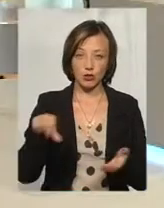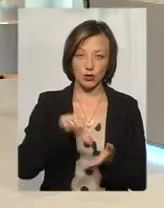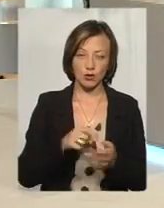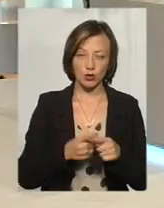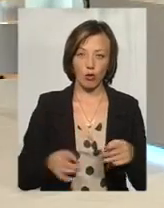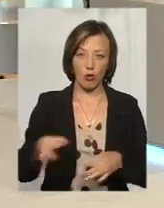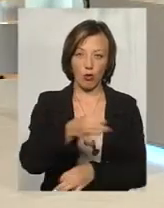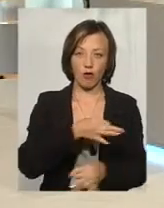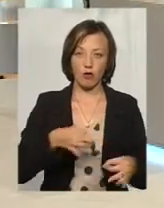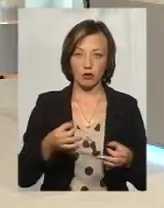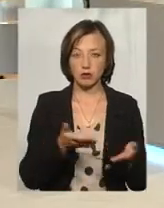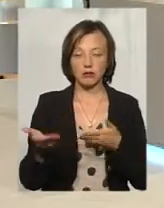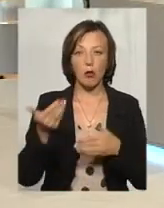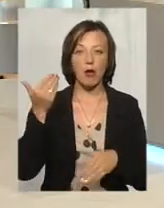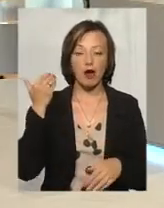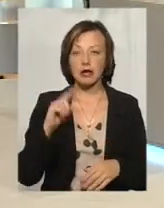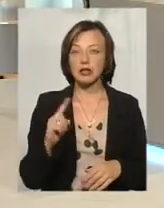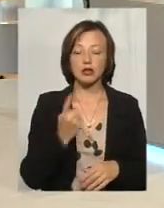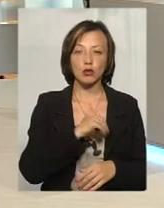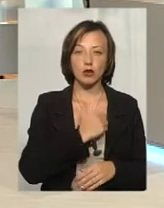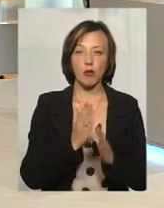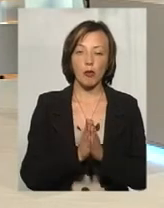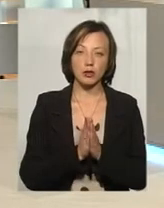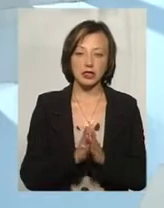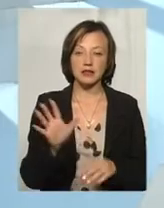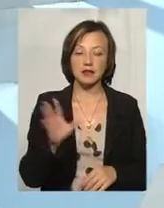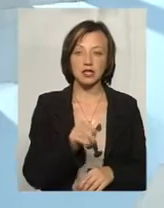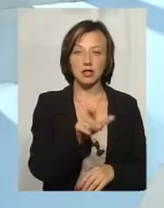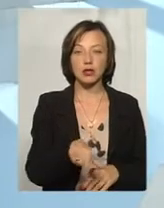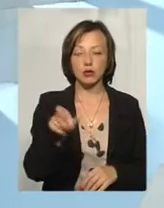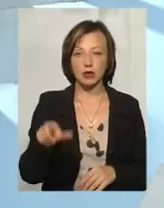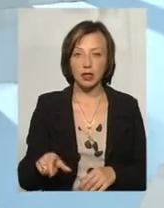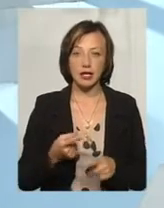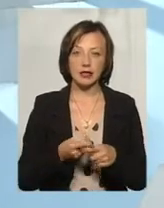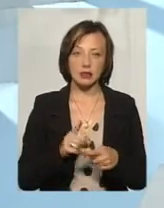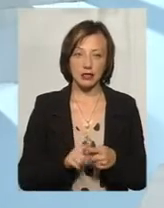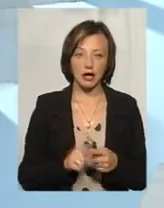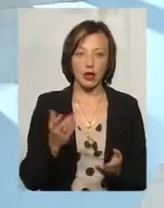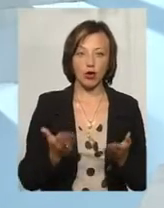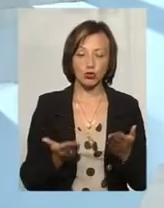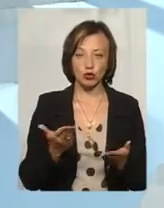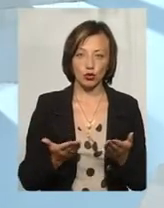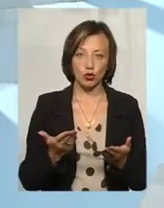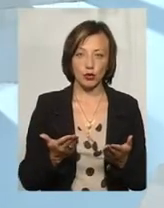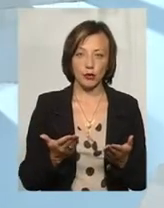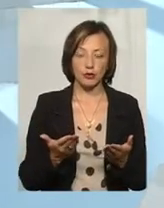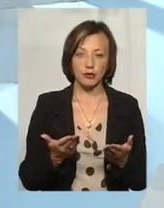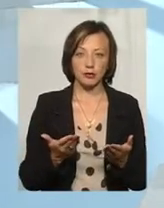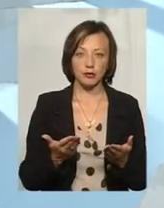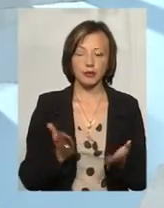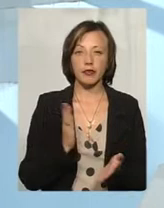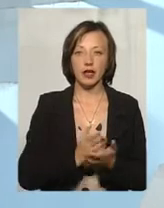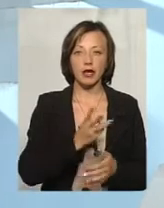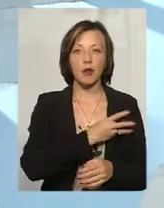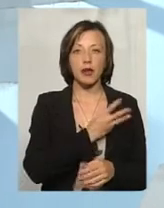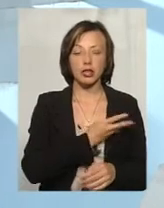цьому обговоренні. Попередньо єдине, що б я хотів попросити всіх споживачів, це якщо є